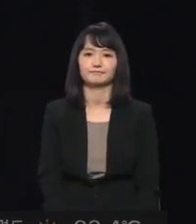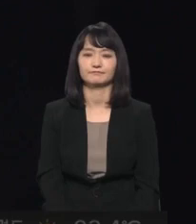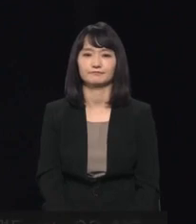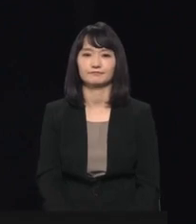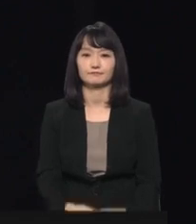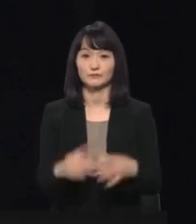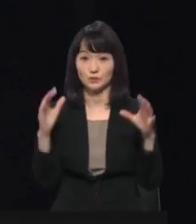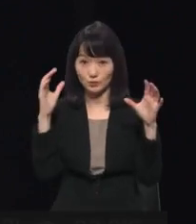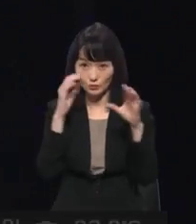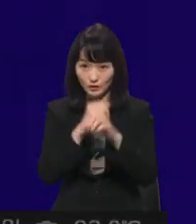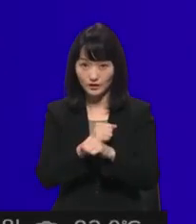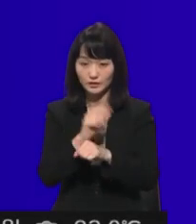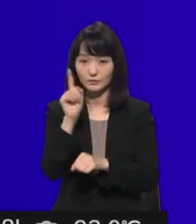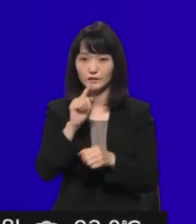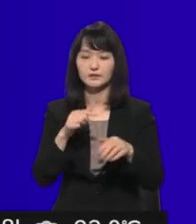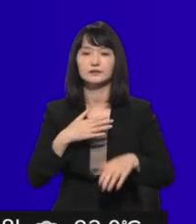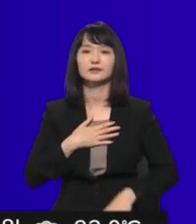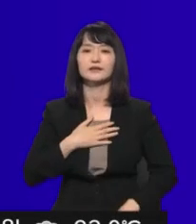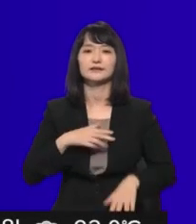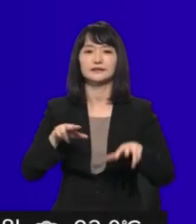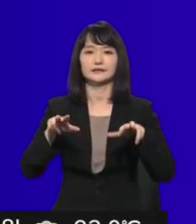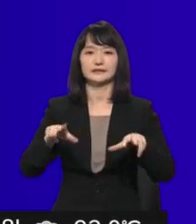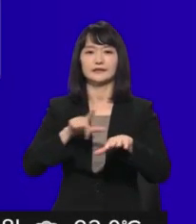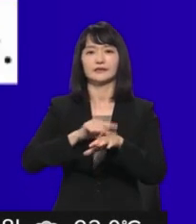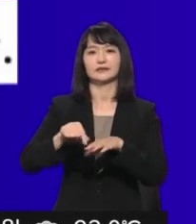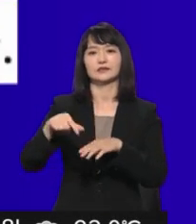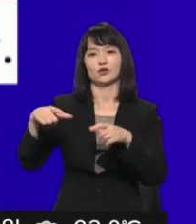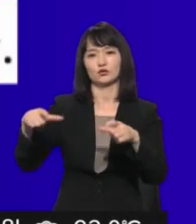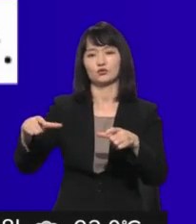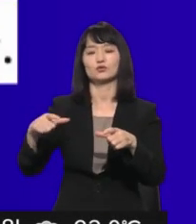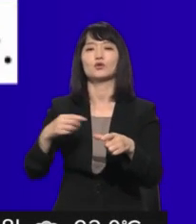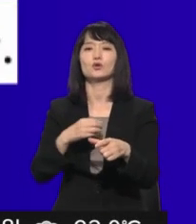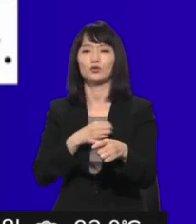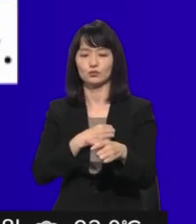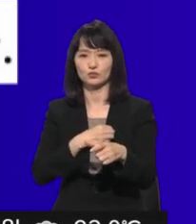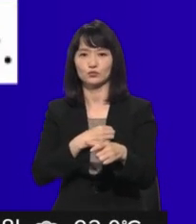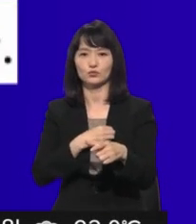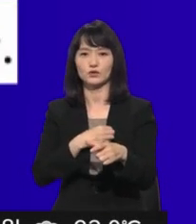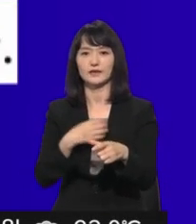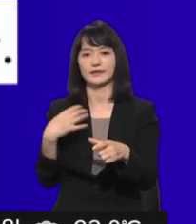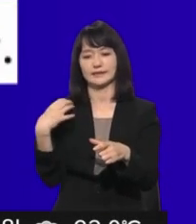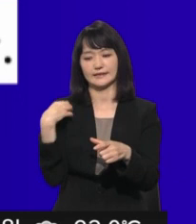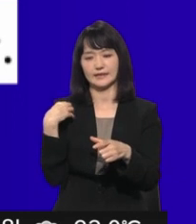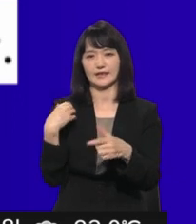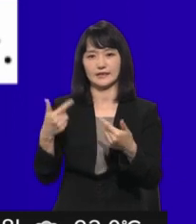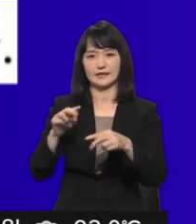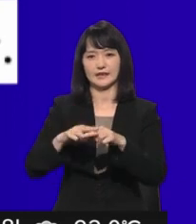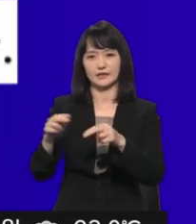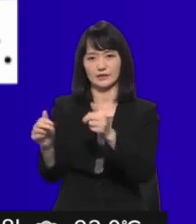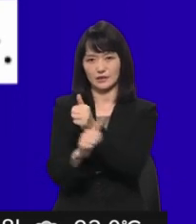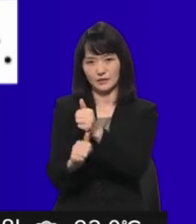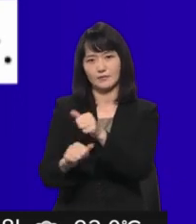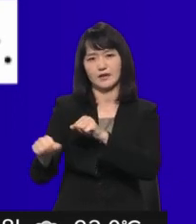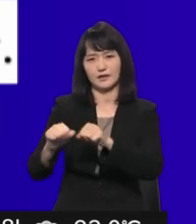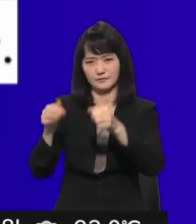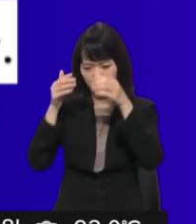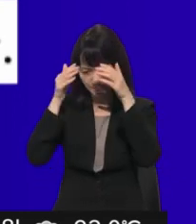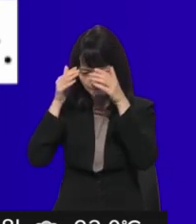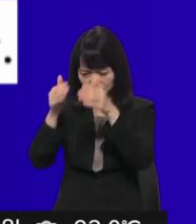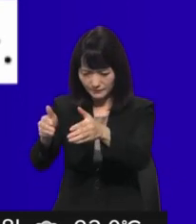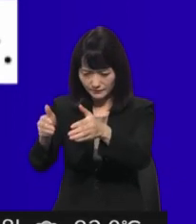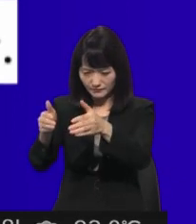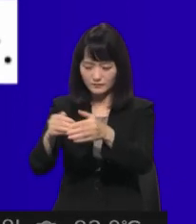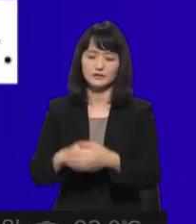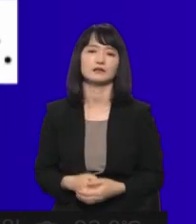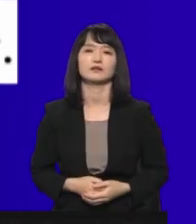보면요 저는 이제 지역구 의원 으로서의 책무와 상임위 활동에만 전념하게 씁니다 중간에 있는 것은 모임도